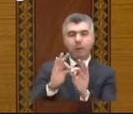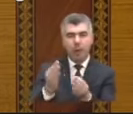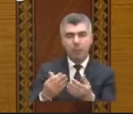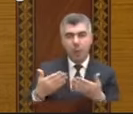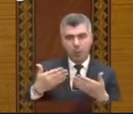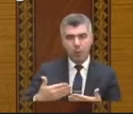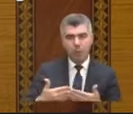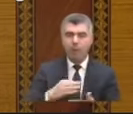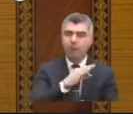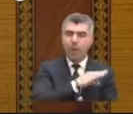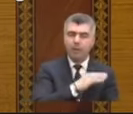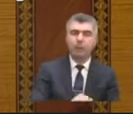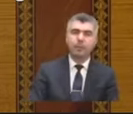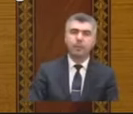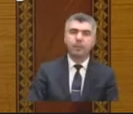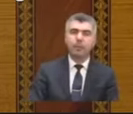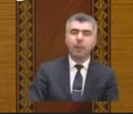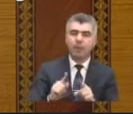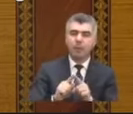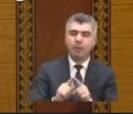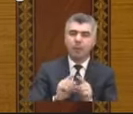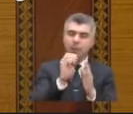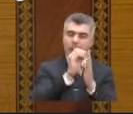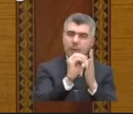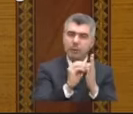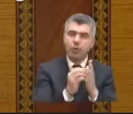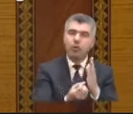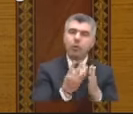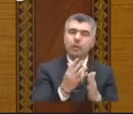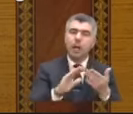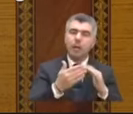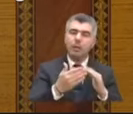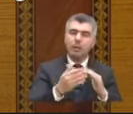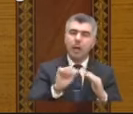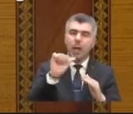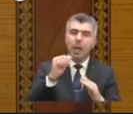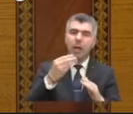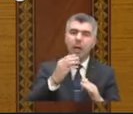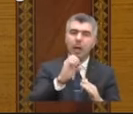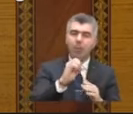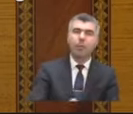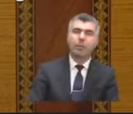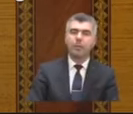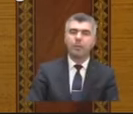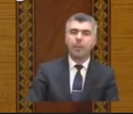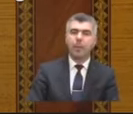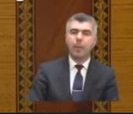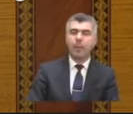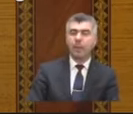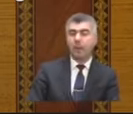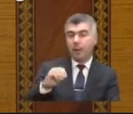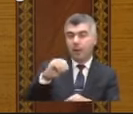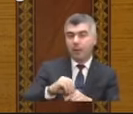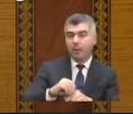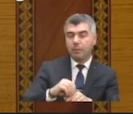اليوم كيستافدوا، وتحطوا في النظام الجديد ديال لايمو يعني التضامن.